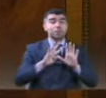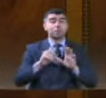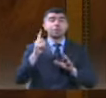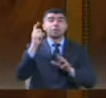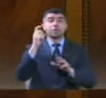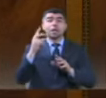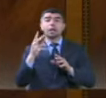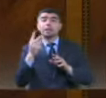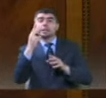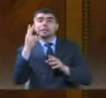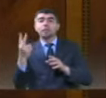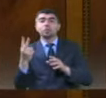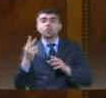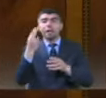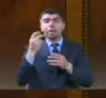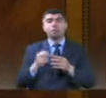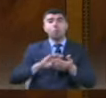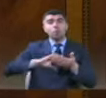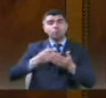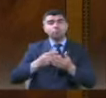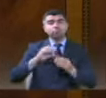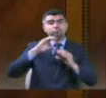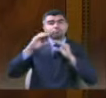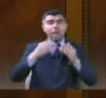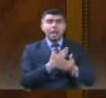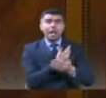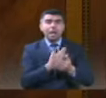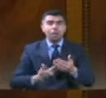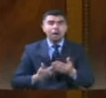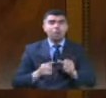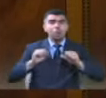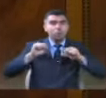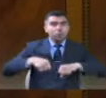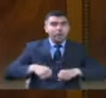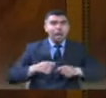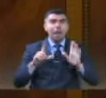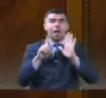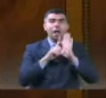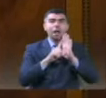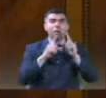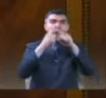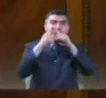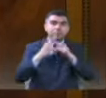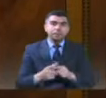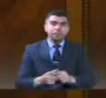المركزيات الخمس، قدمت الحكومة خلاله عرضا حول مشروع قانون المالية لسنة 2013.